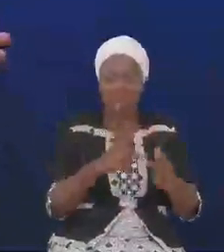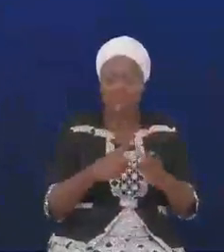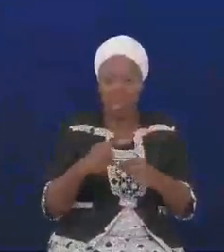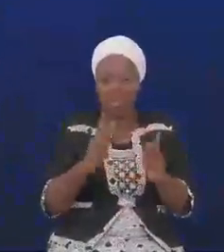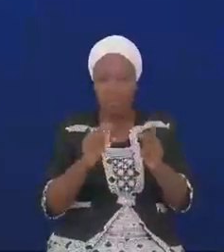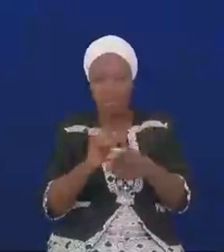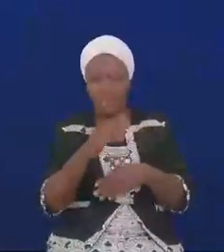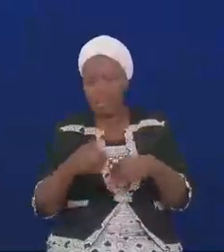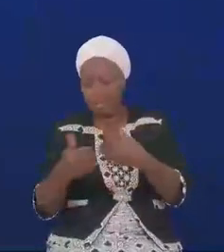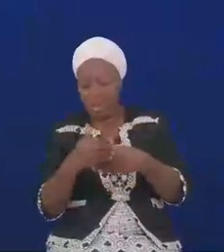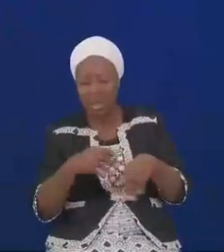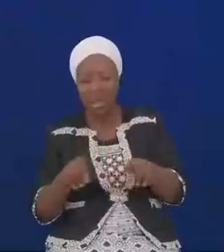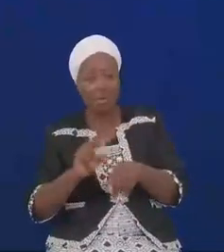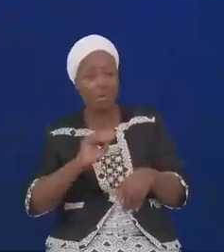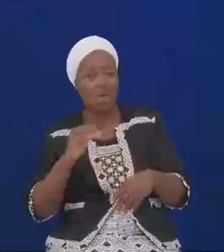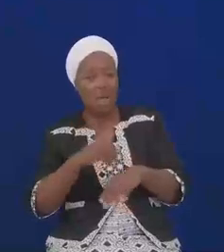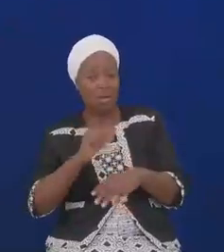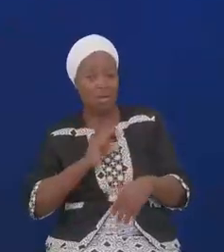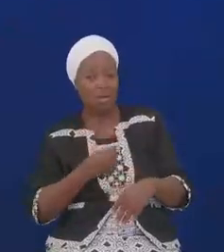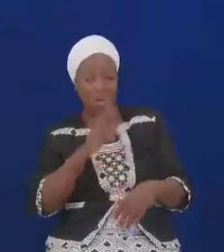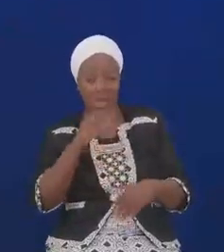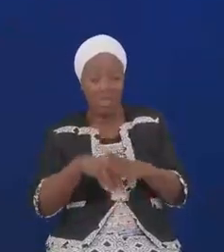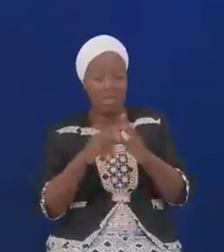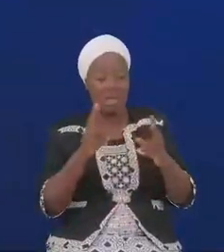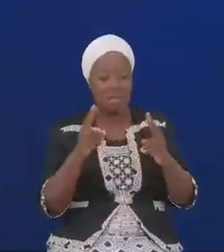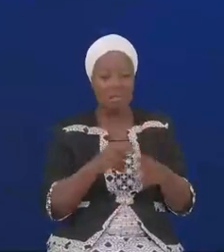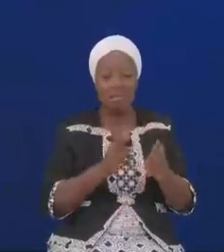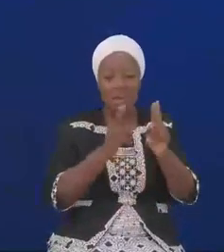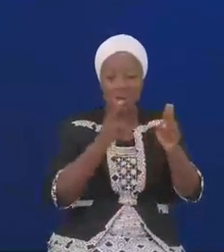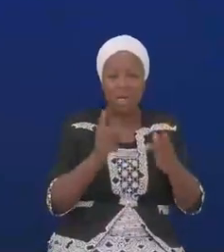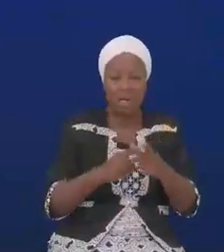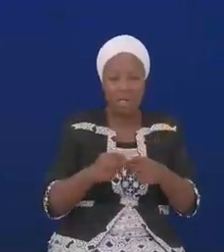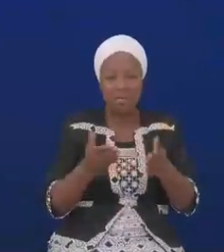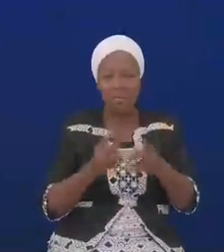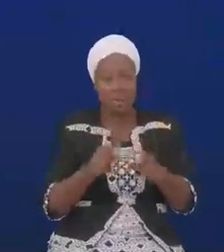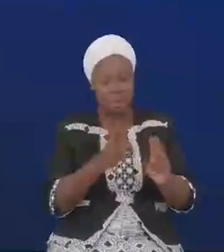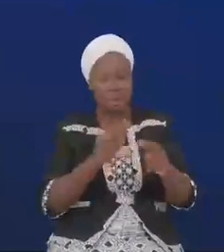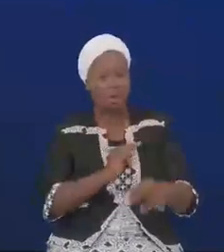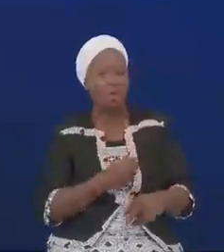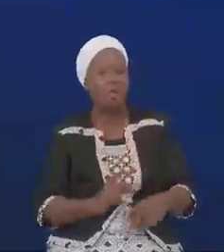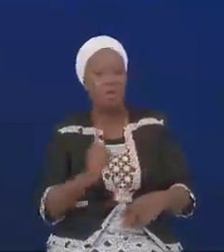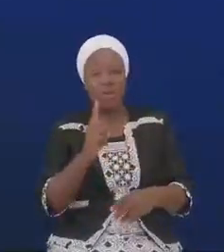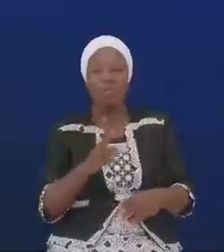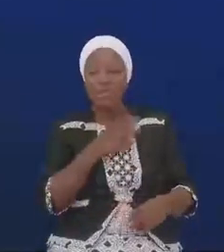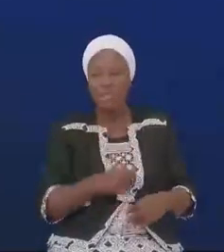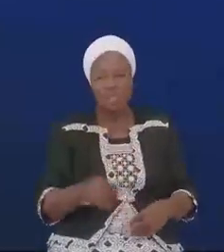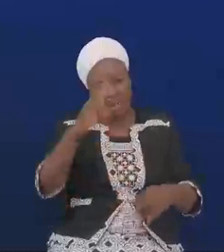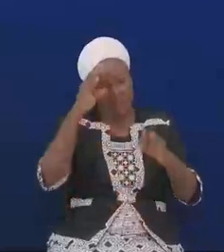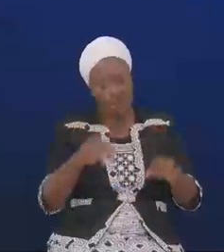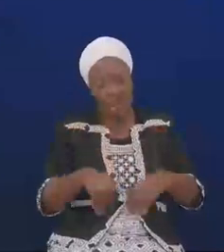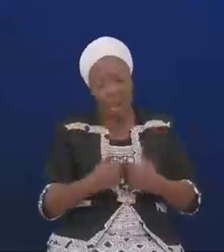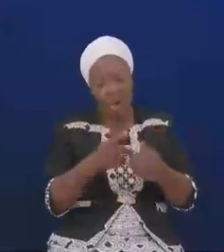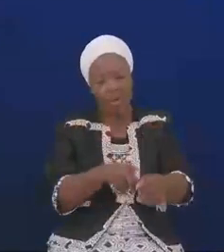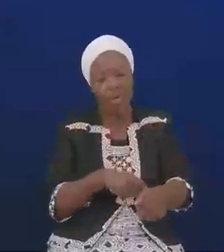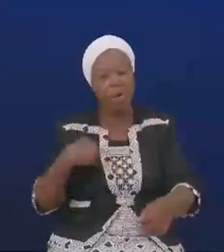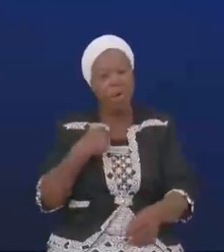gens derrière le rideau, eux aussi, ils sonnent l'alarme, et on veut que tout le monde se dépêche, et